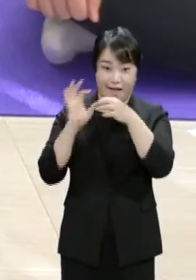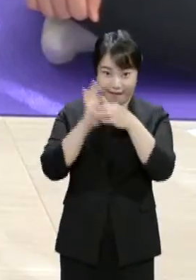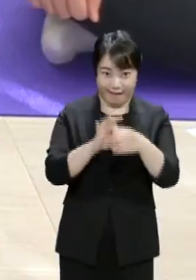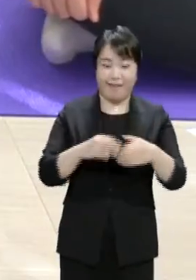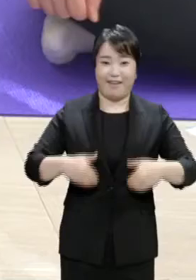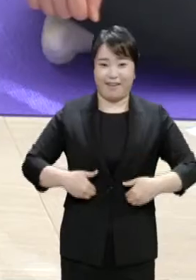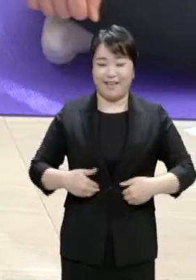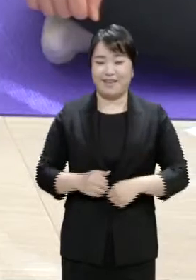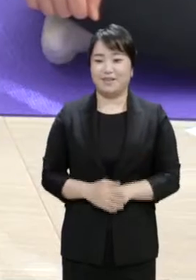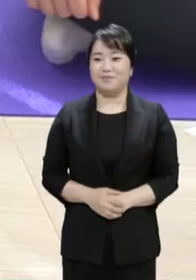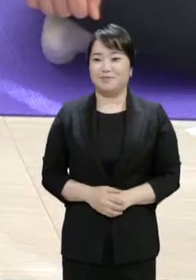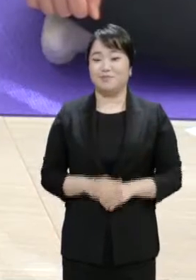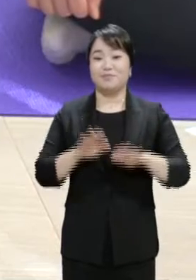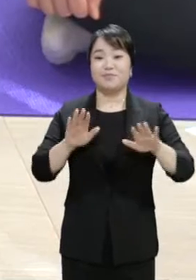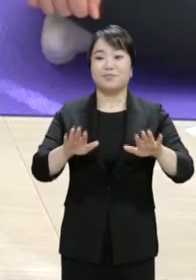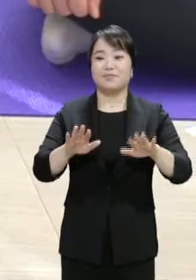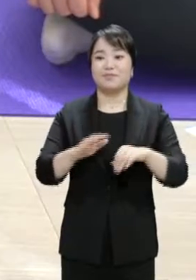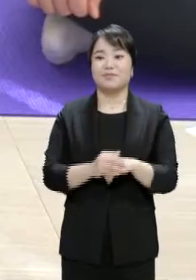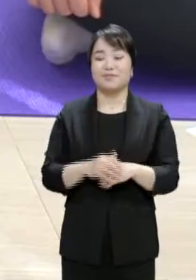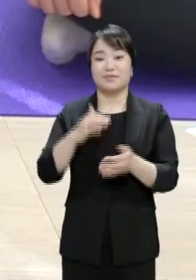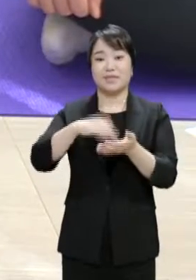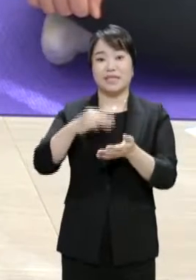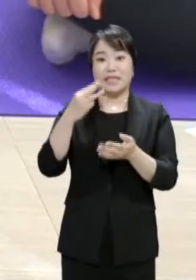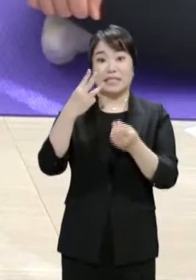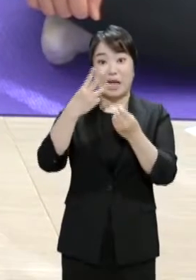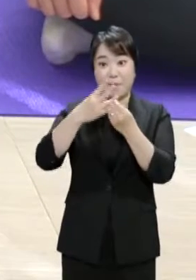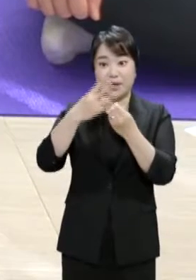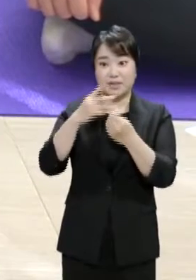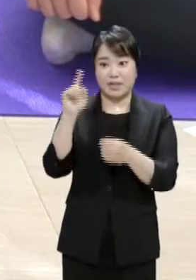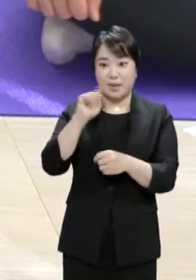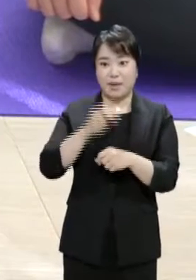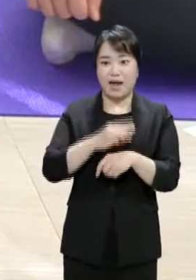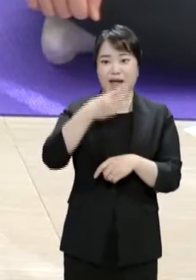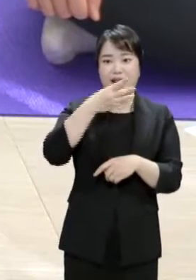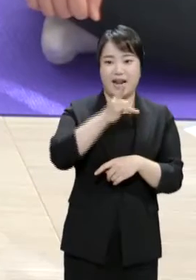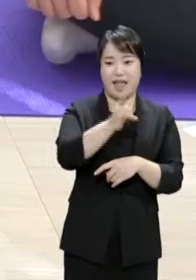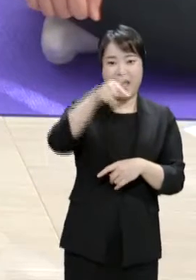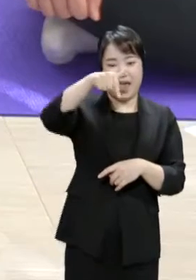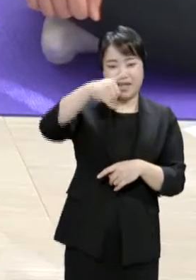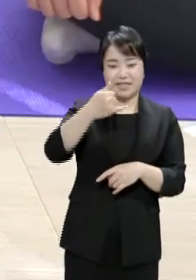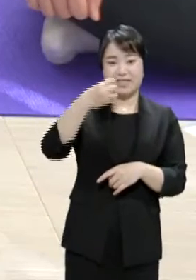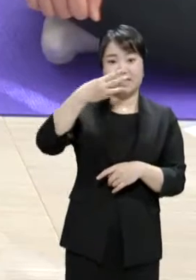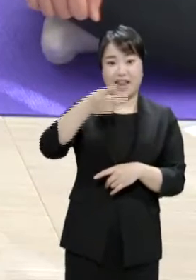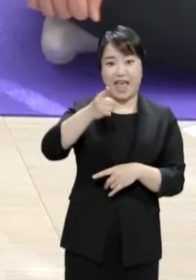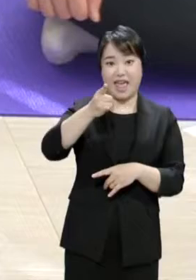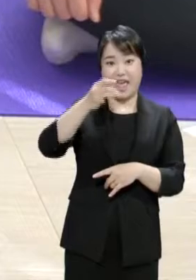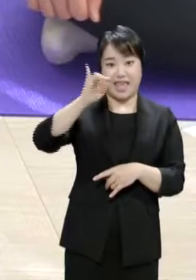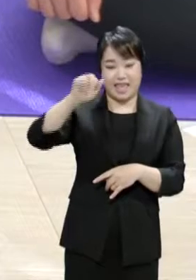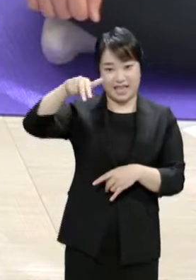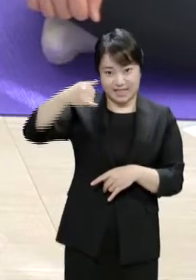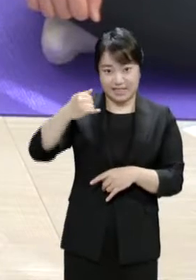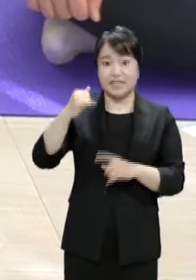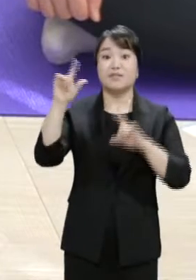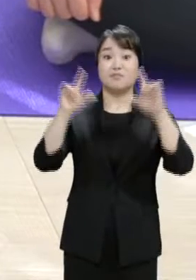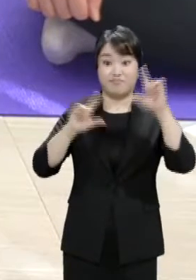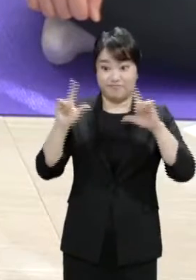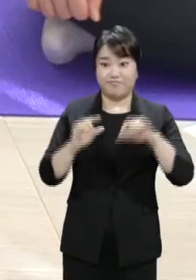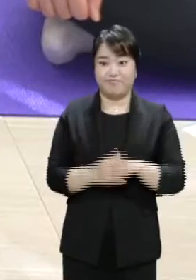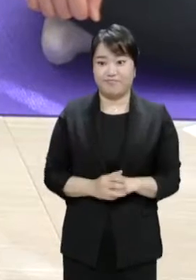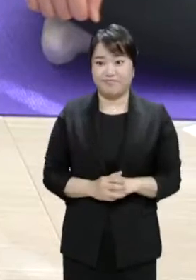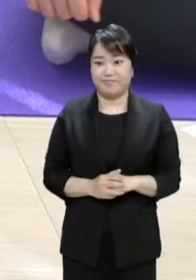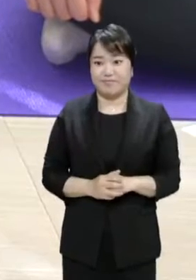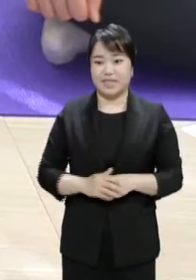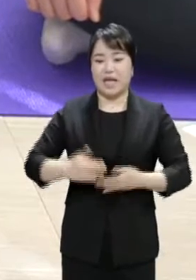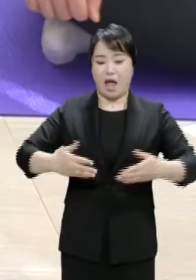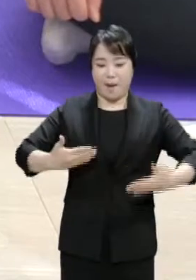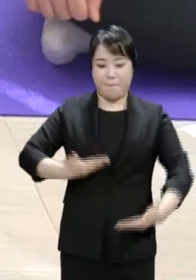세 번째 동작입니다. 세 번째 동작은 레그레이즈 동작인데요. 이 레그레이즈 동작은 하복부에 자극을 주는